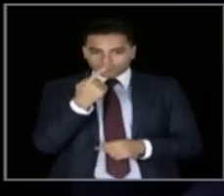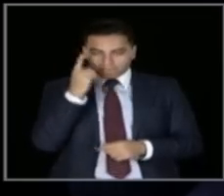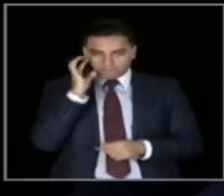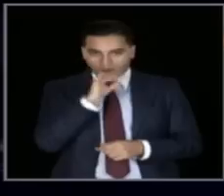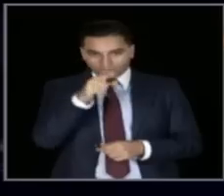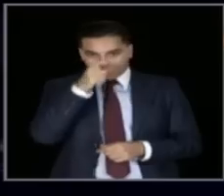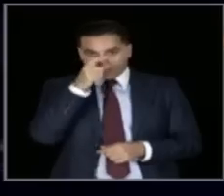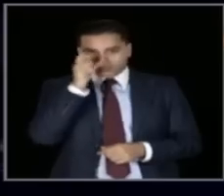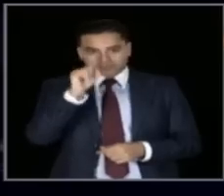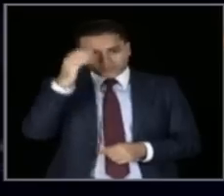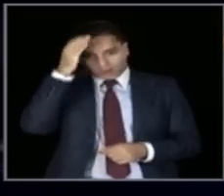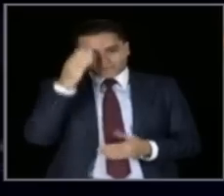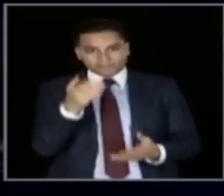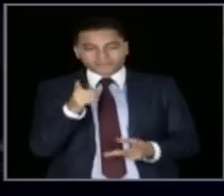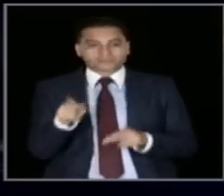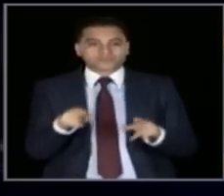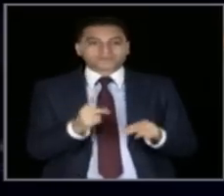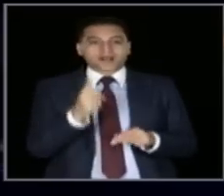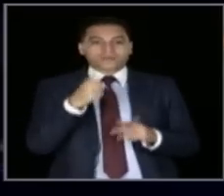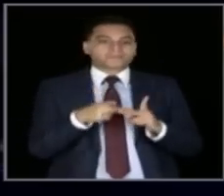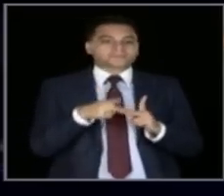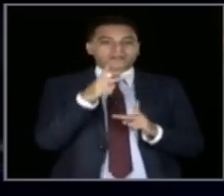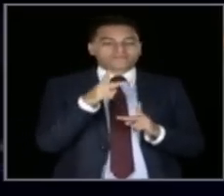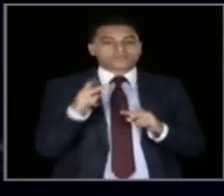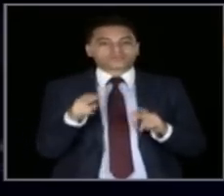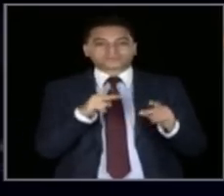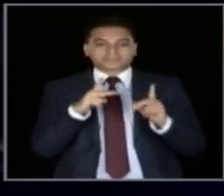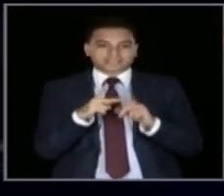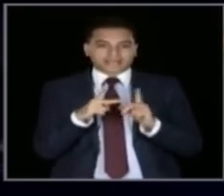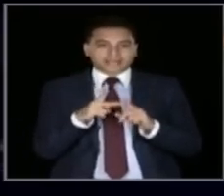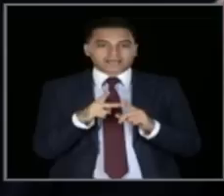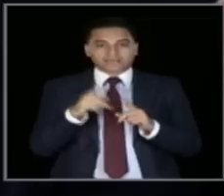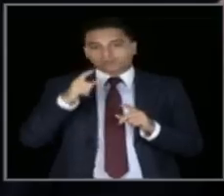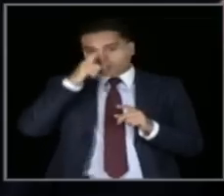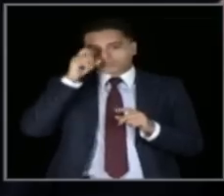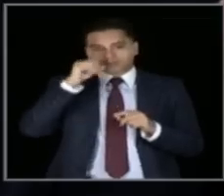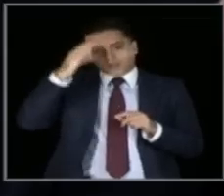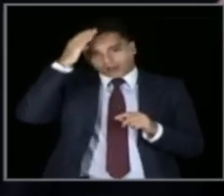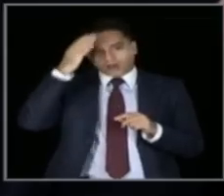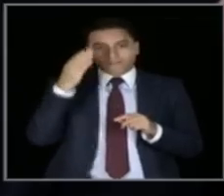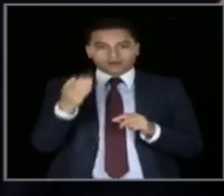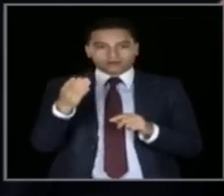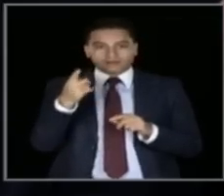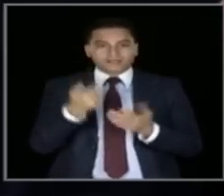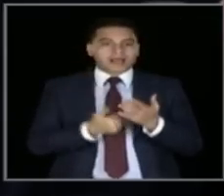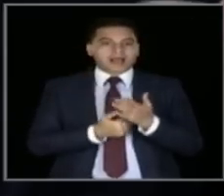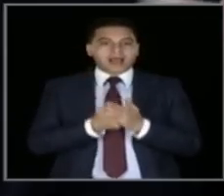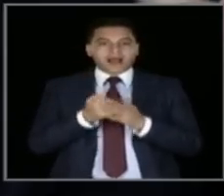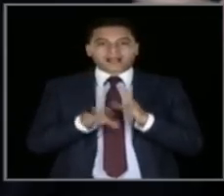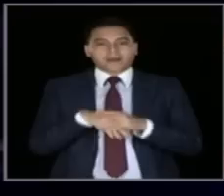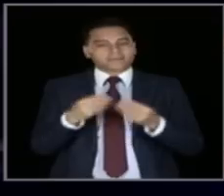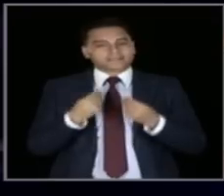ايوه طبعا. الموسم الاول كنت مسافرة، والموسم الثاني بقيتي وردة العباقرة. دي احلى حاجة حصلت لي